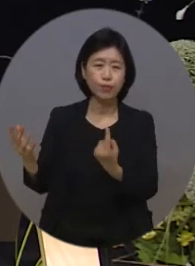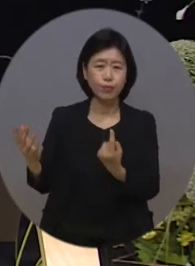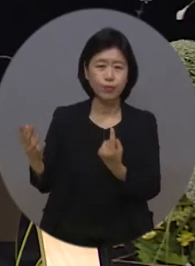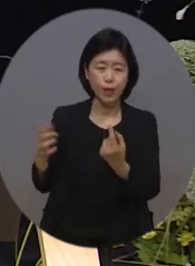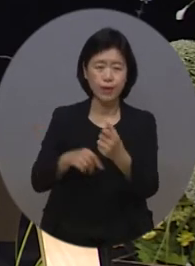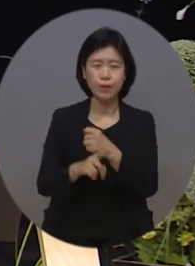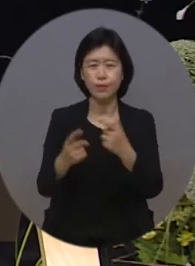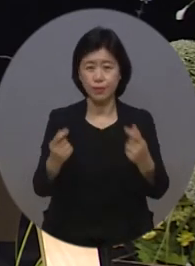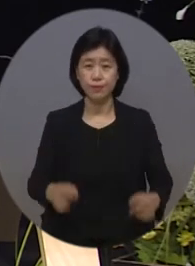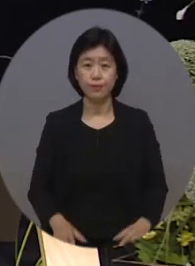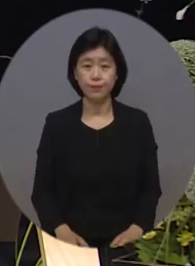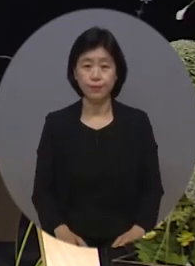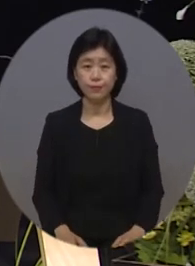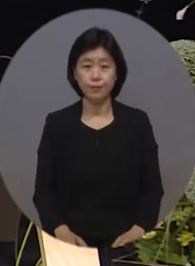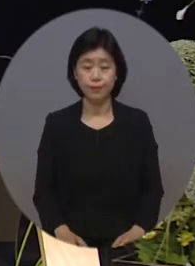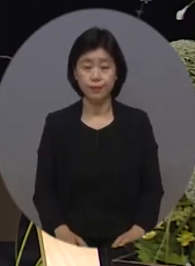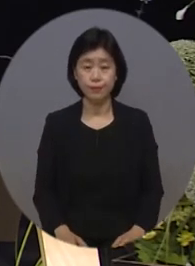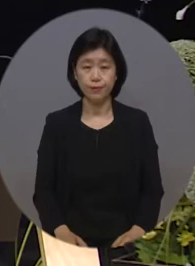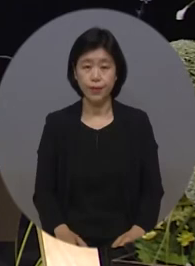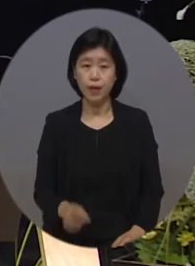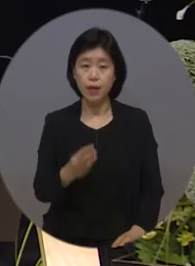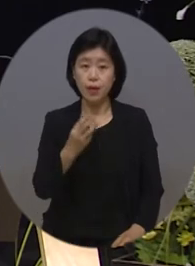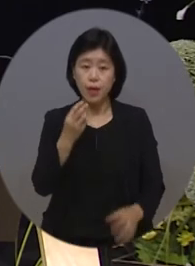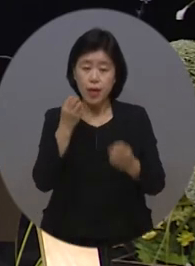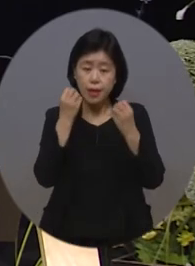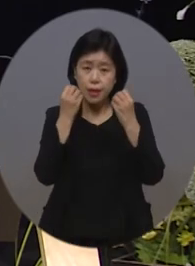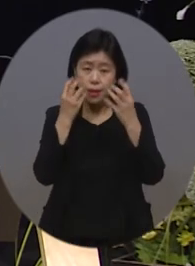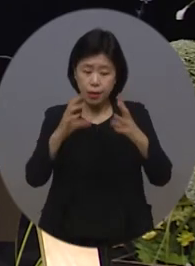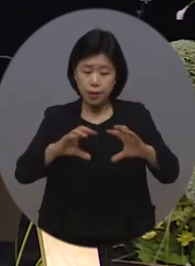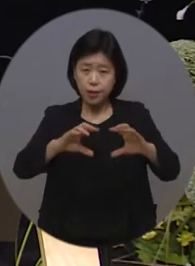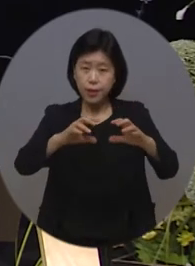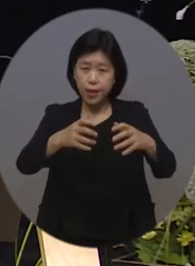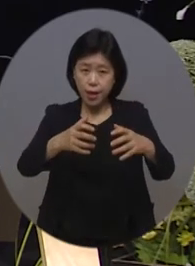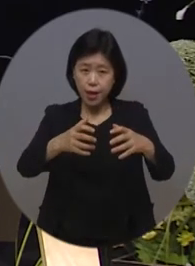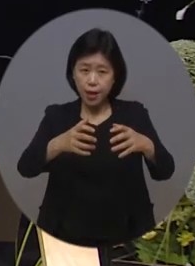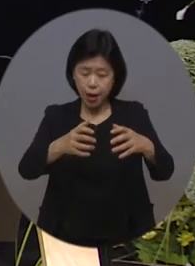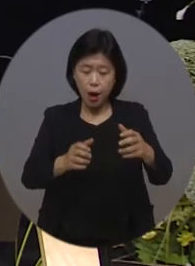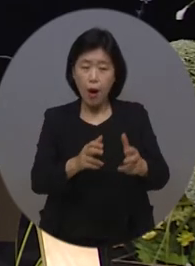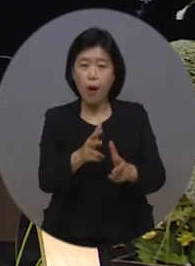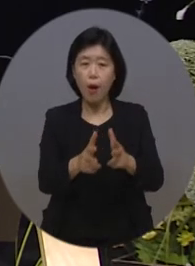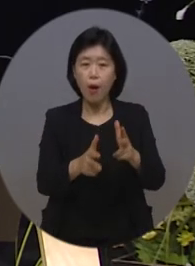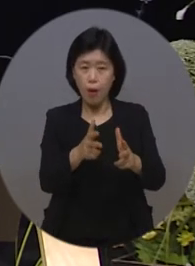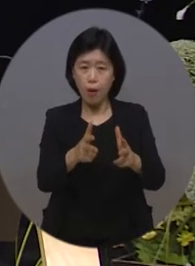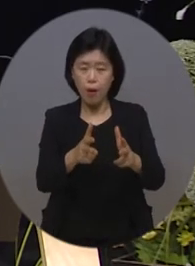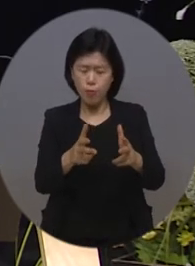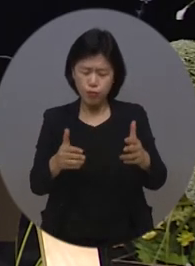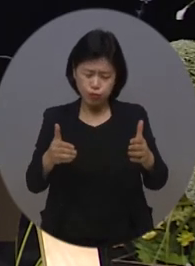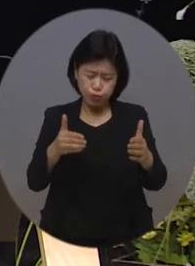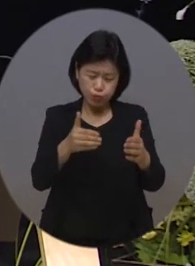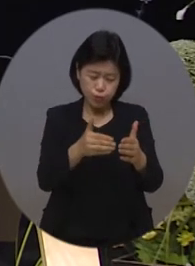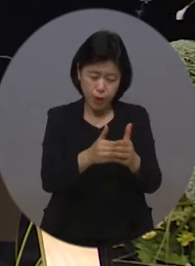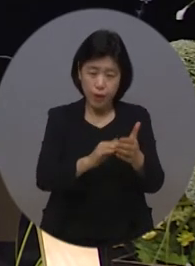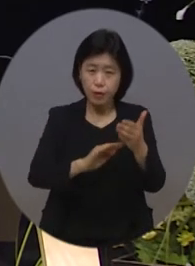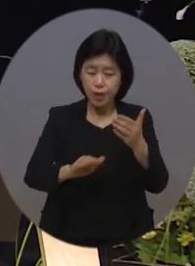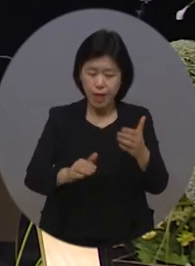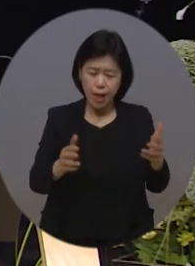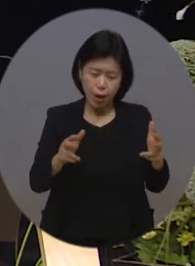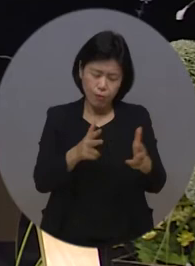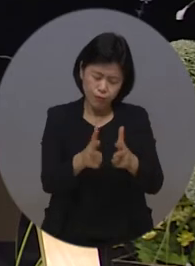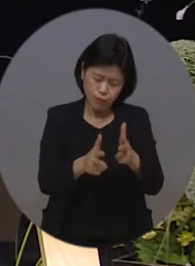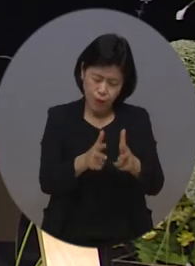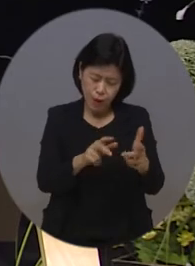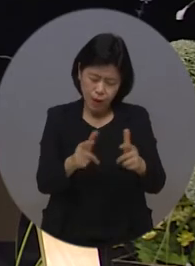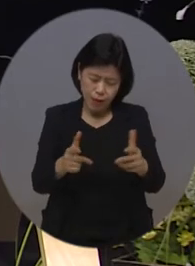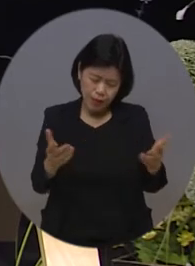새로운 세계에 도전하는 두려움은 시골집에 돈을 붙여주어 가족의 생계와 동생들의 교육을